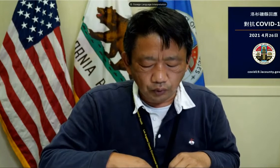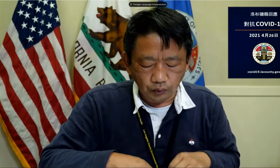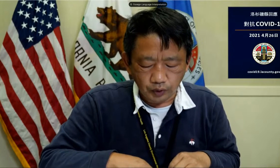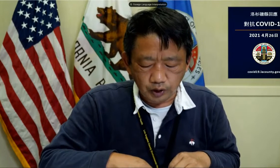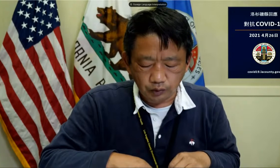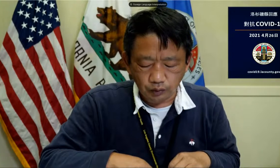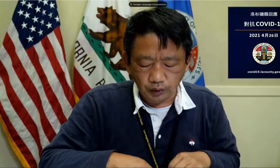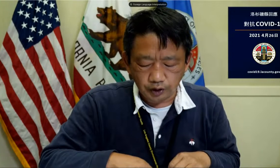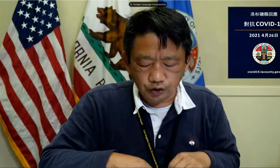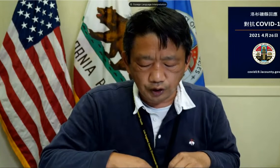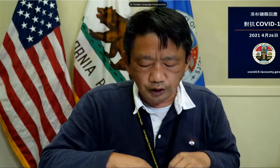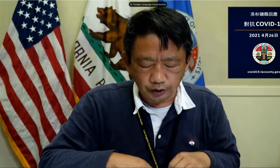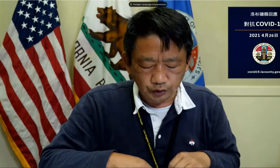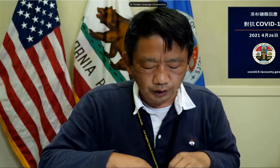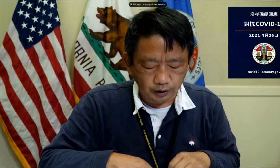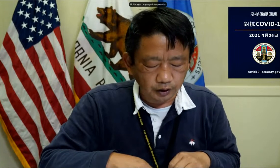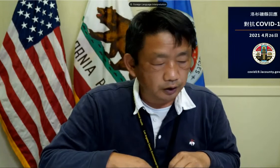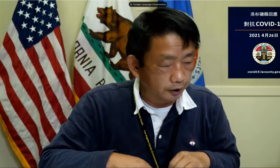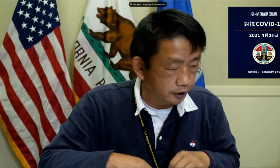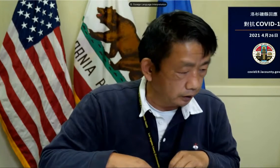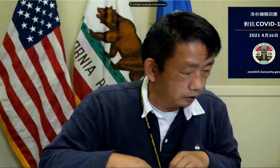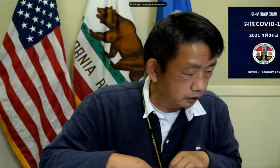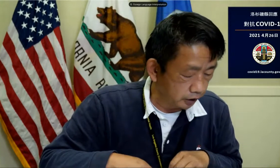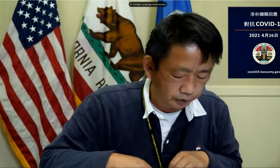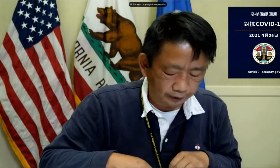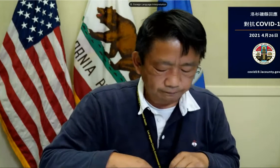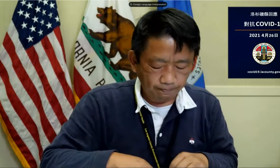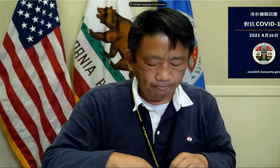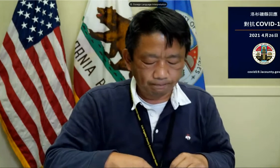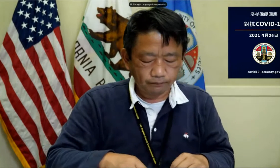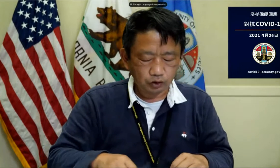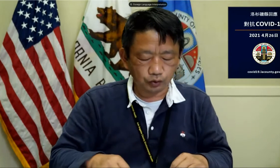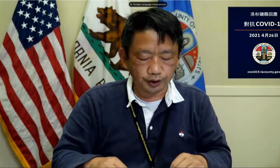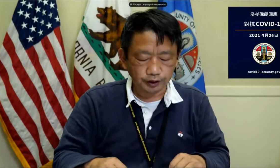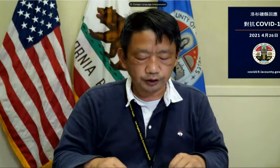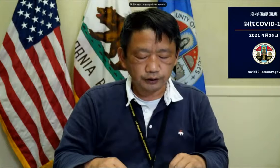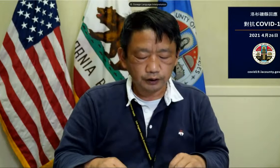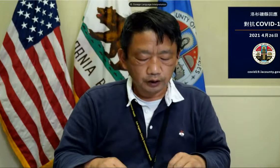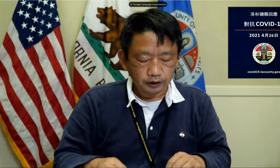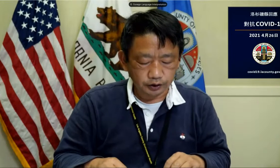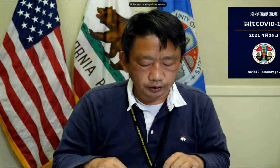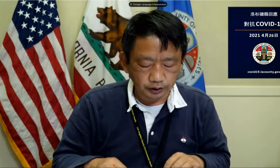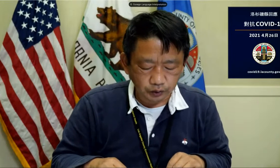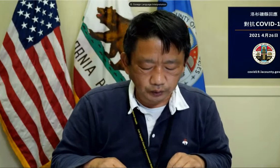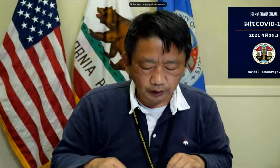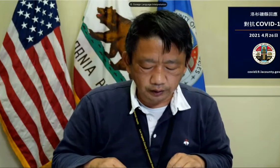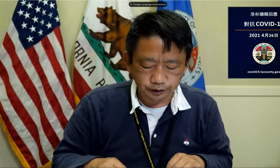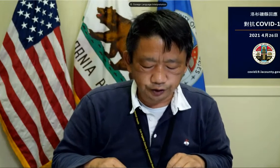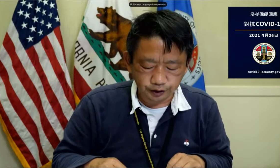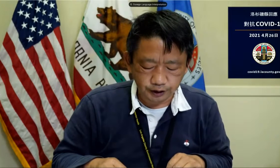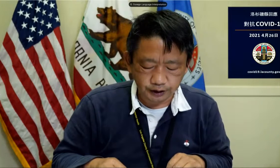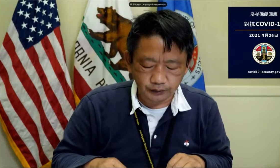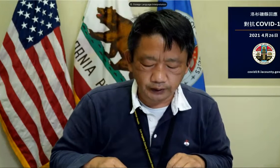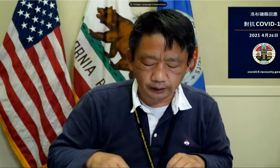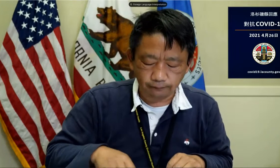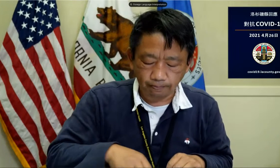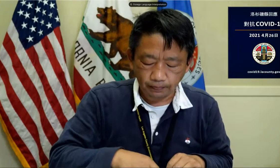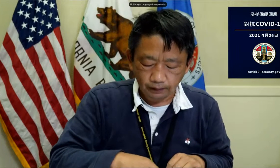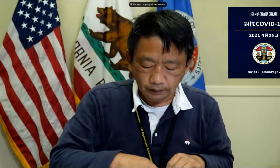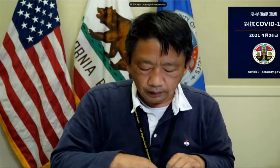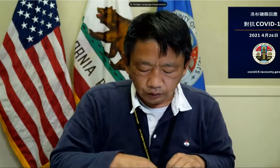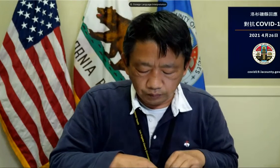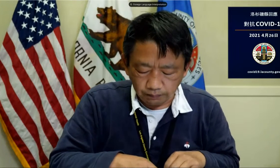民不用预先预约就可以去各个县接种点。注意，16岁和17岁